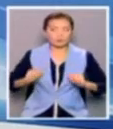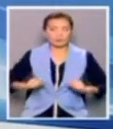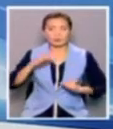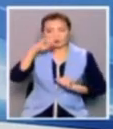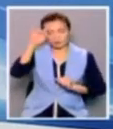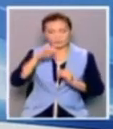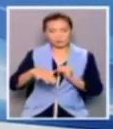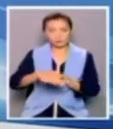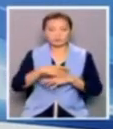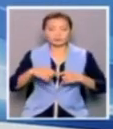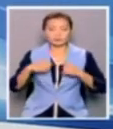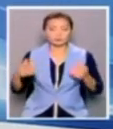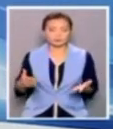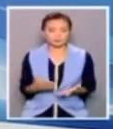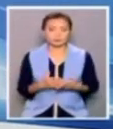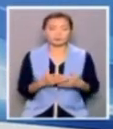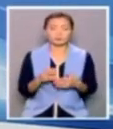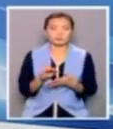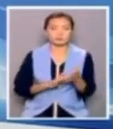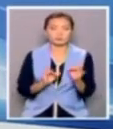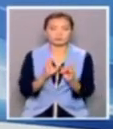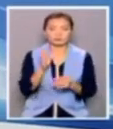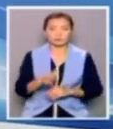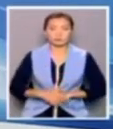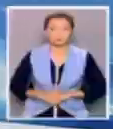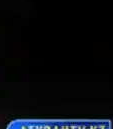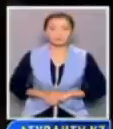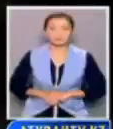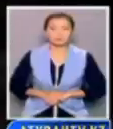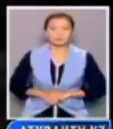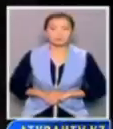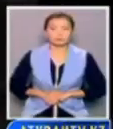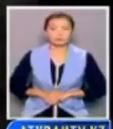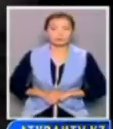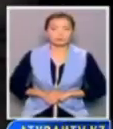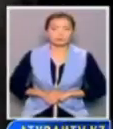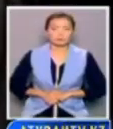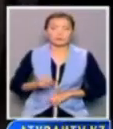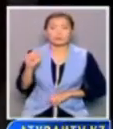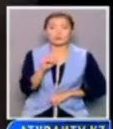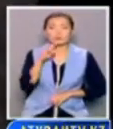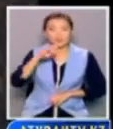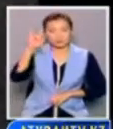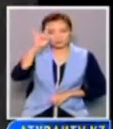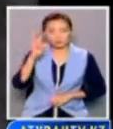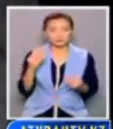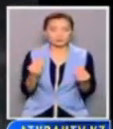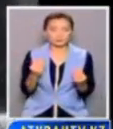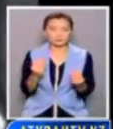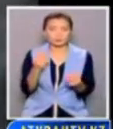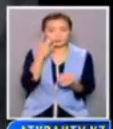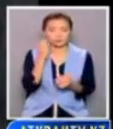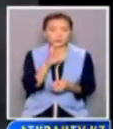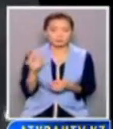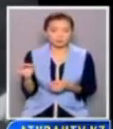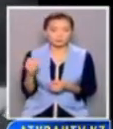Қазақ Республикасын құрған еді. Арғысын Нұрислам Ғұмарұлы айтсын. Тамылжыған тамызда қазақтың тарланбоздары тар